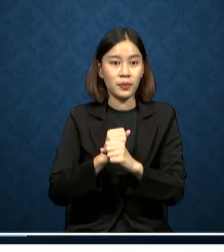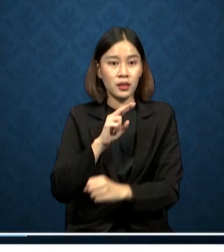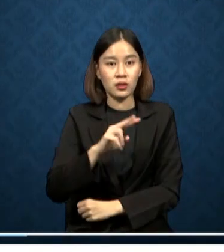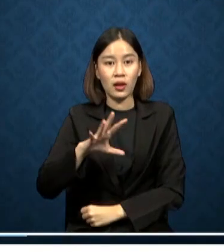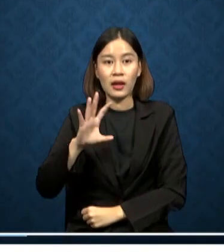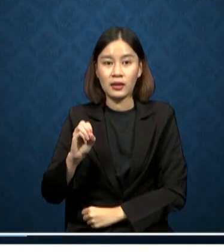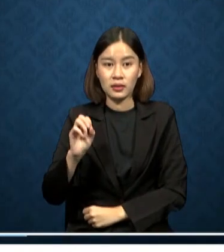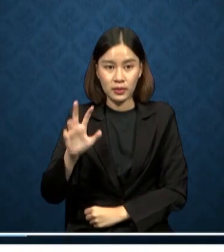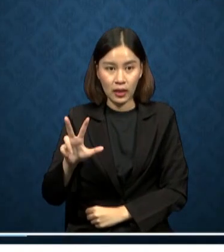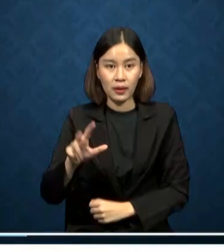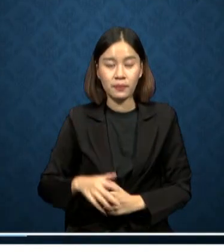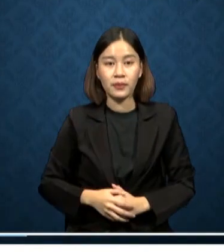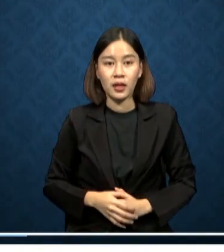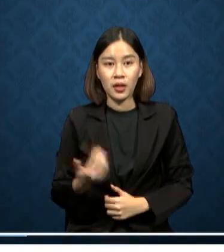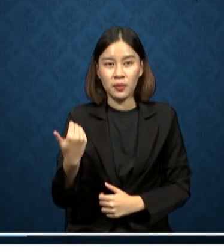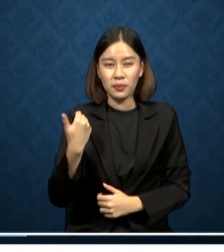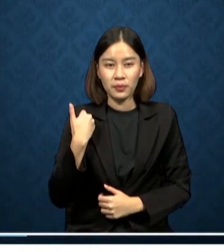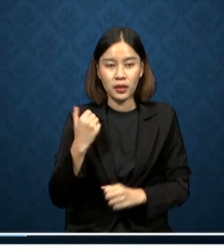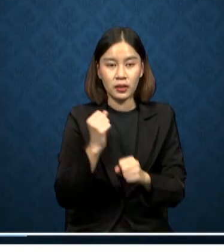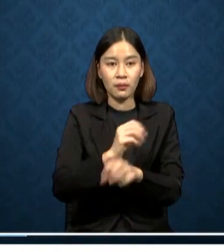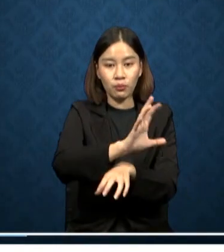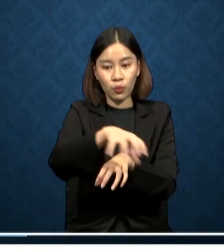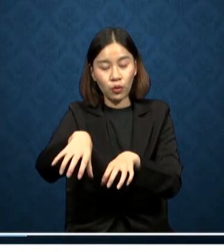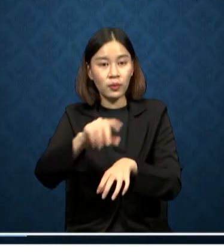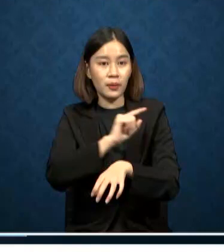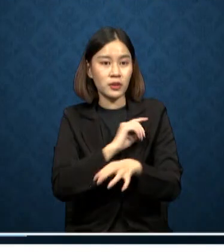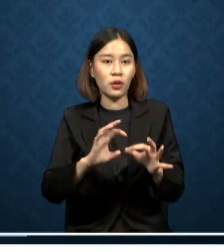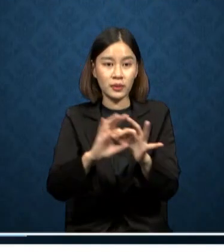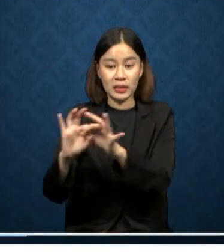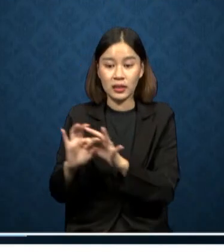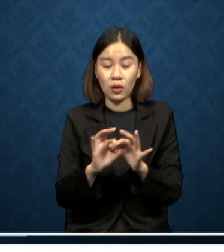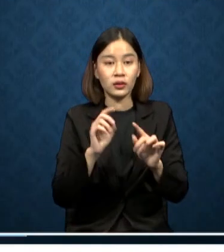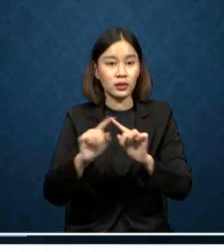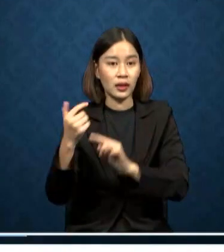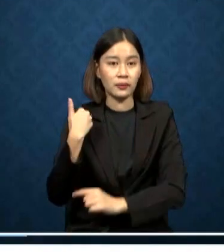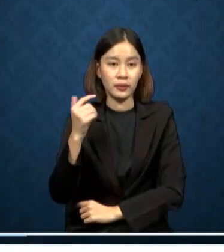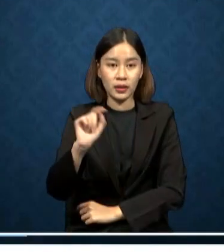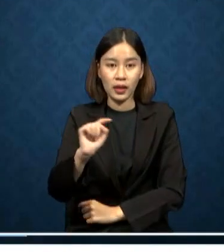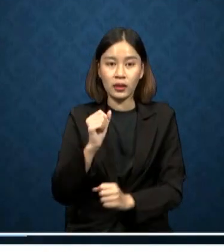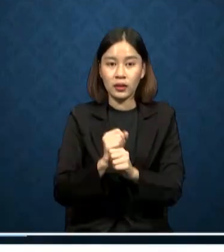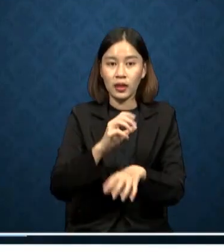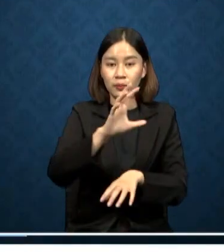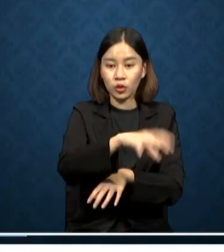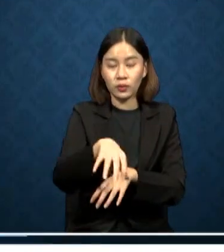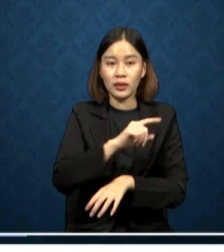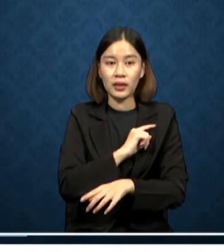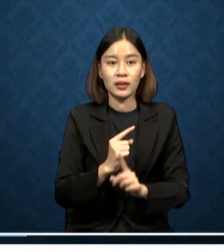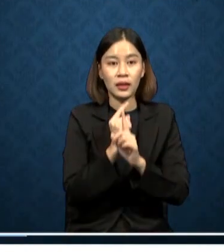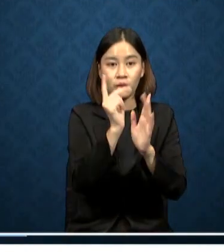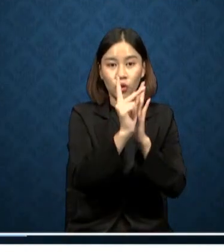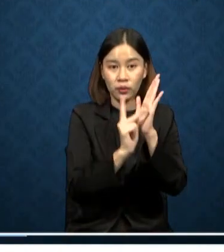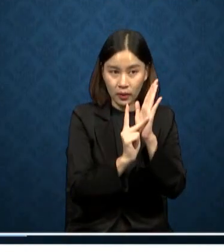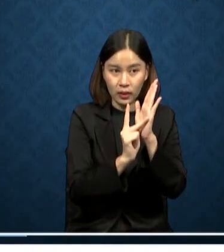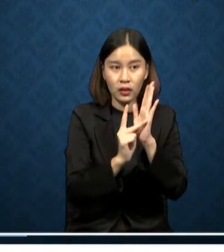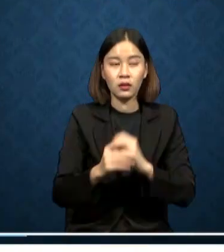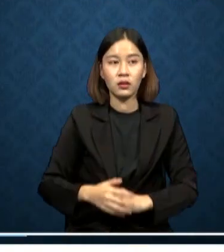53มีหน่วยงานที่เกียว้ ในหลายระดับได้แก่หน่วยงานที่มน sangatทตามกลดหมาย หอฝăng